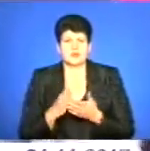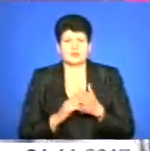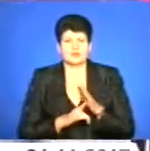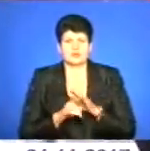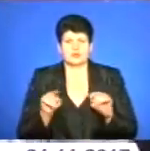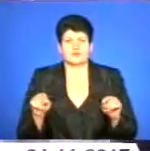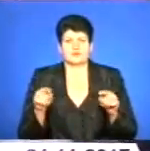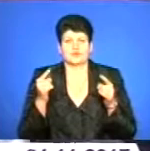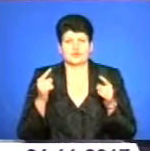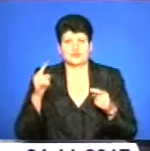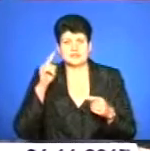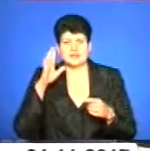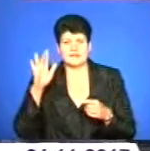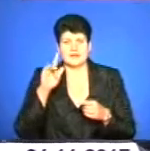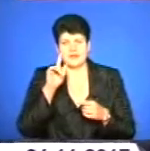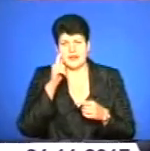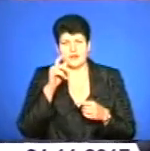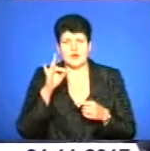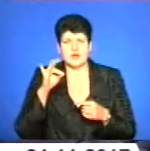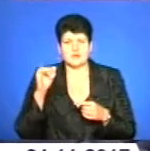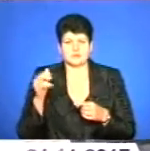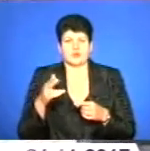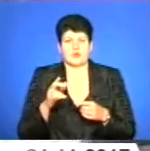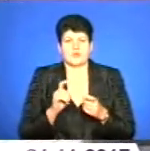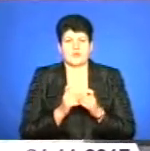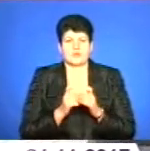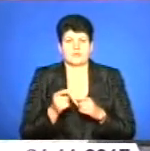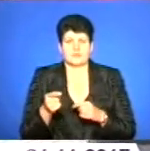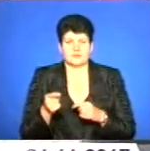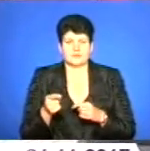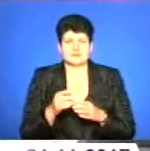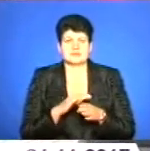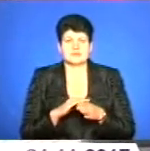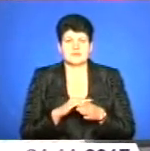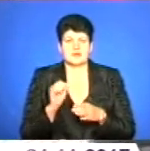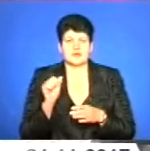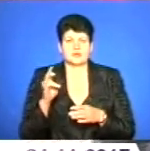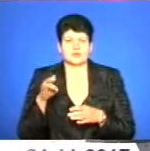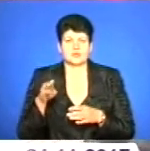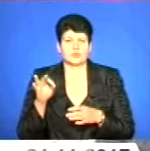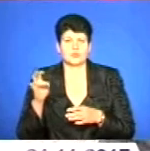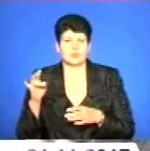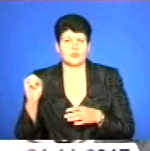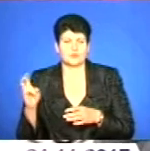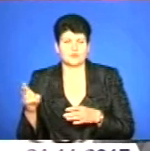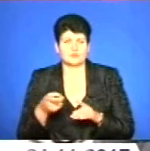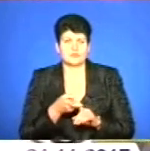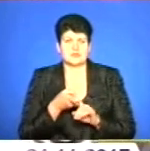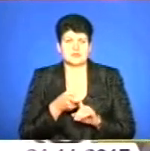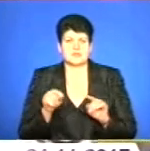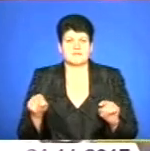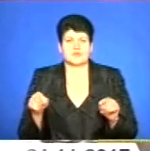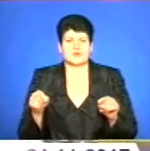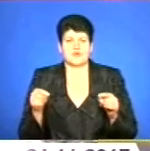відродження втраченої слави греко-римської боротьби у Тернополі. З прізвищем Антонюк пов'язаний таке відновлення